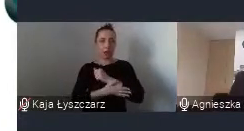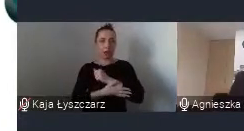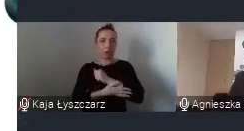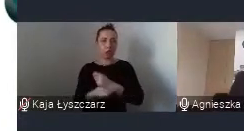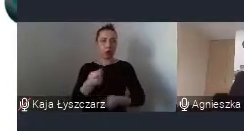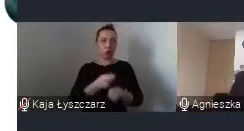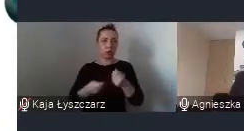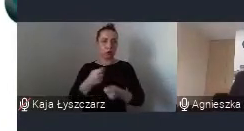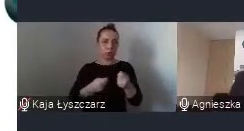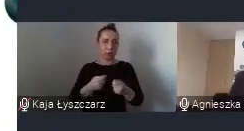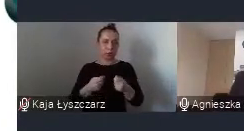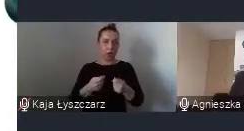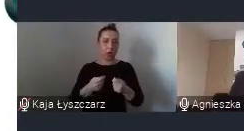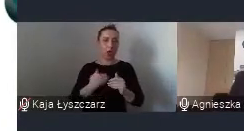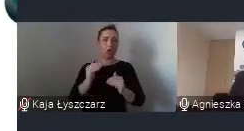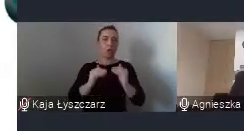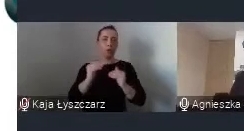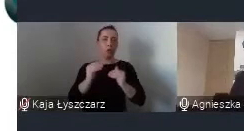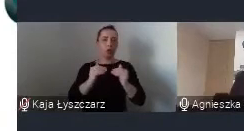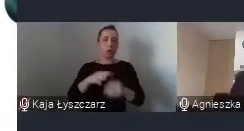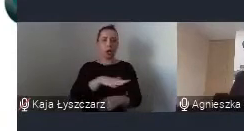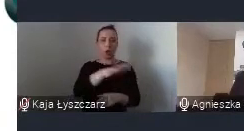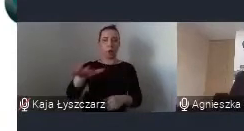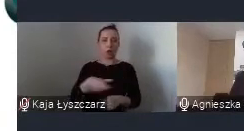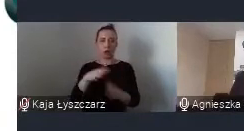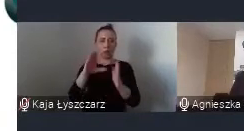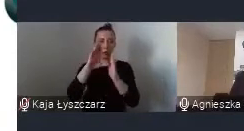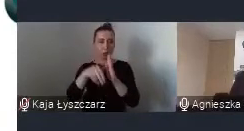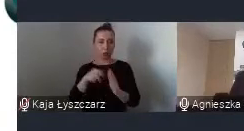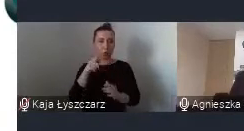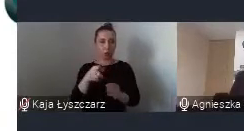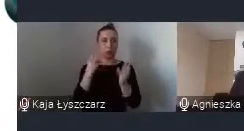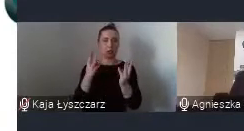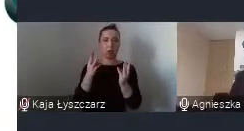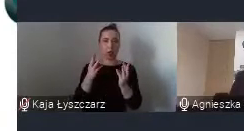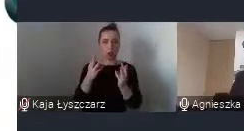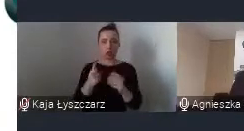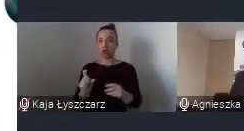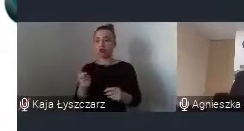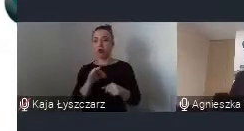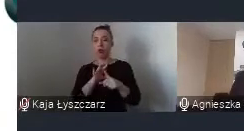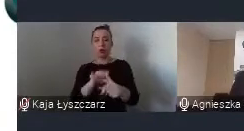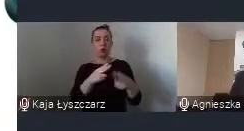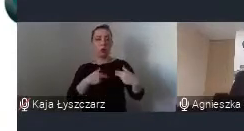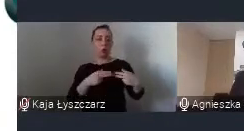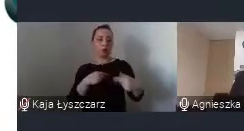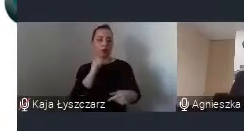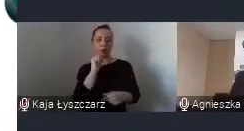obszarów miejskich, i to jest taki dosyć ważny element, który wprowadziła Komisja Europejska,